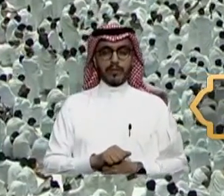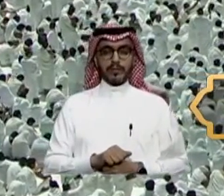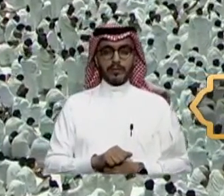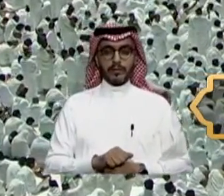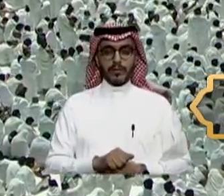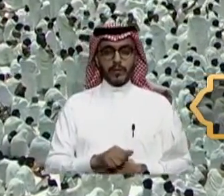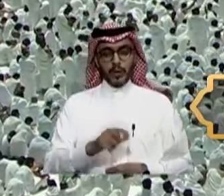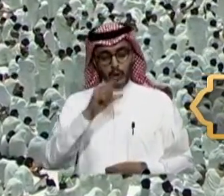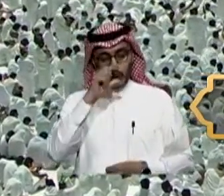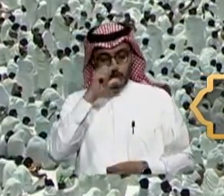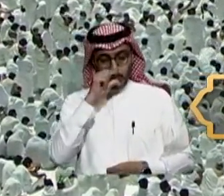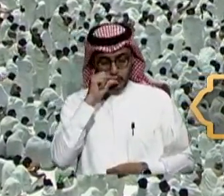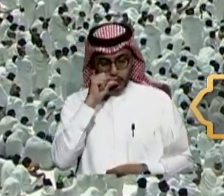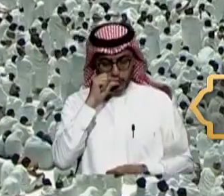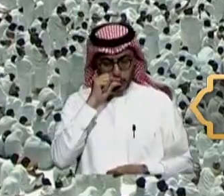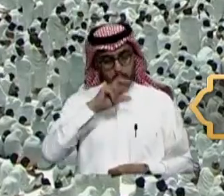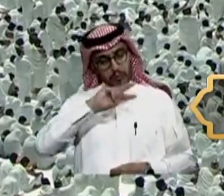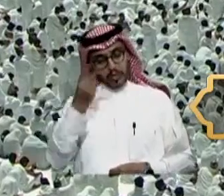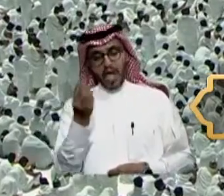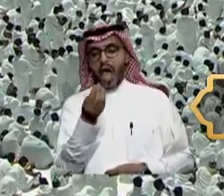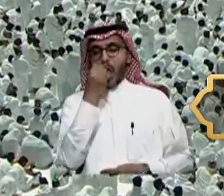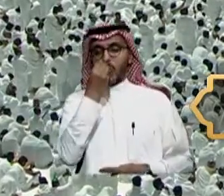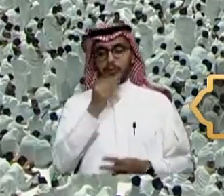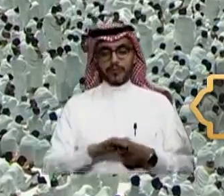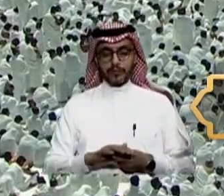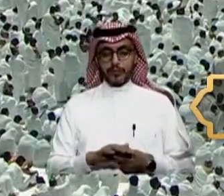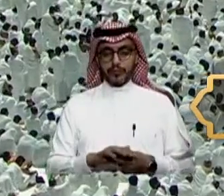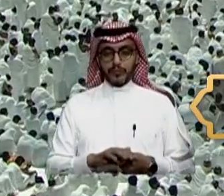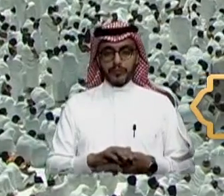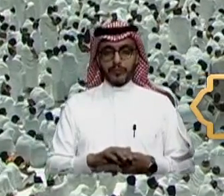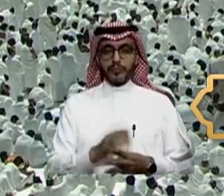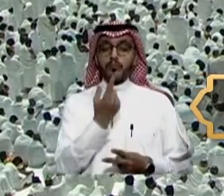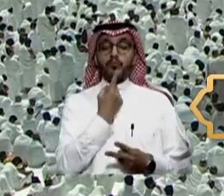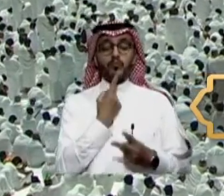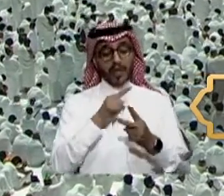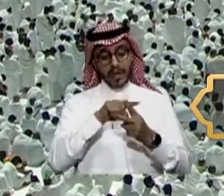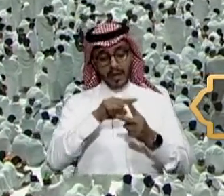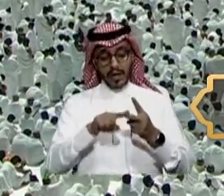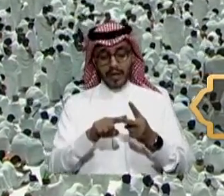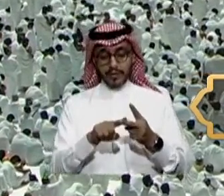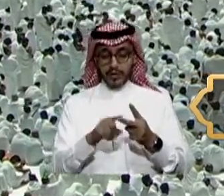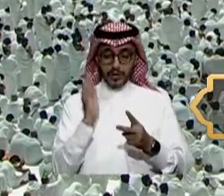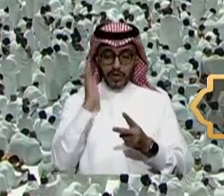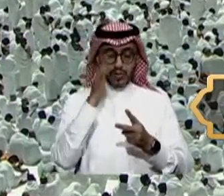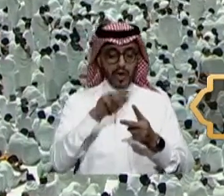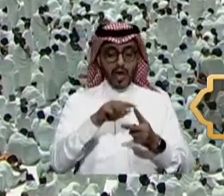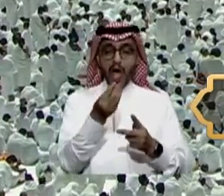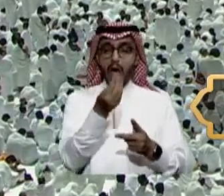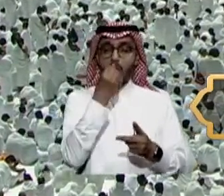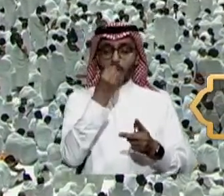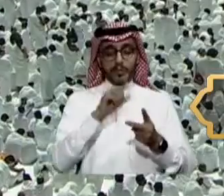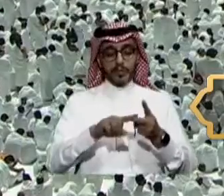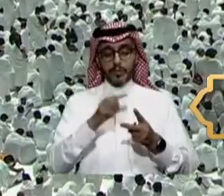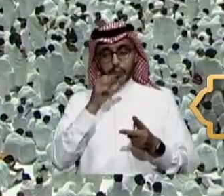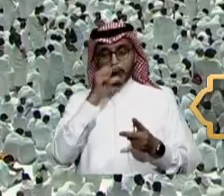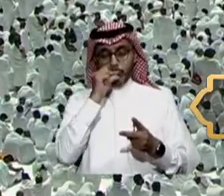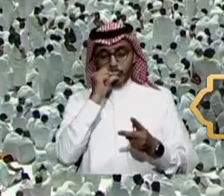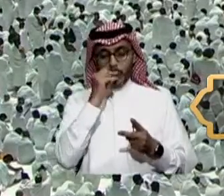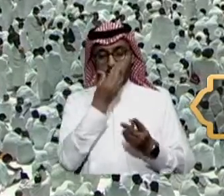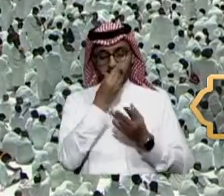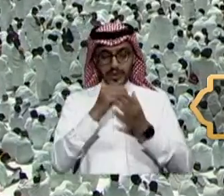كان يصوم تاره ويفطر تاره ويخير اصحابه بين الحالين كما في